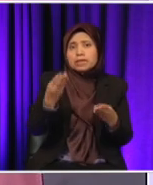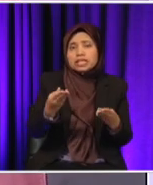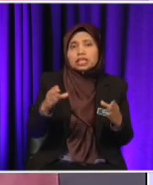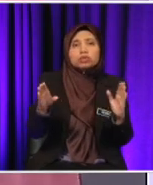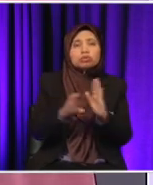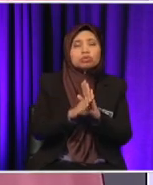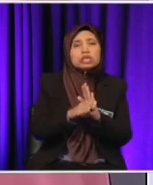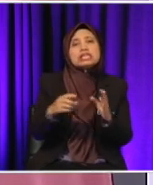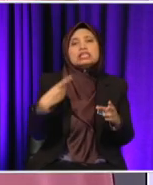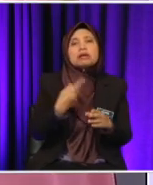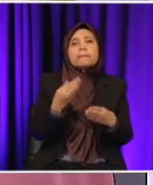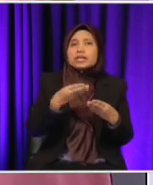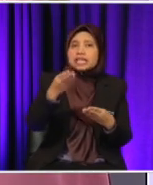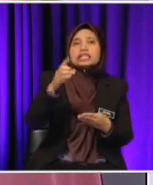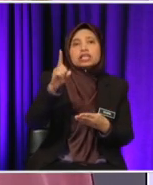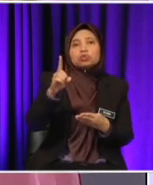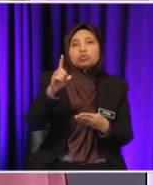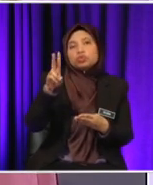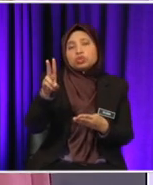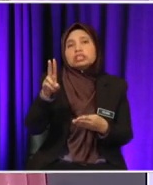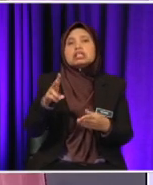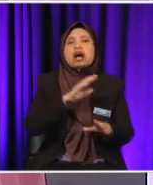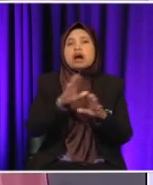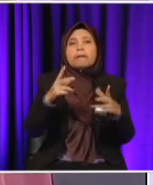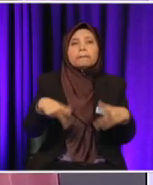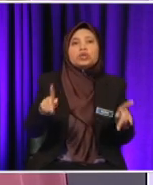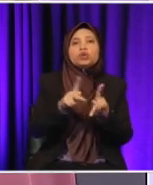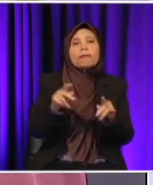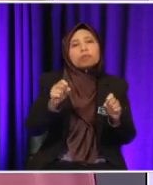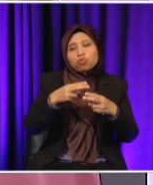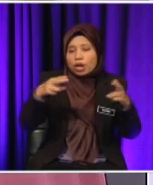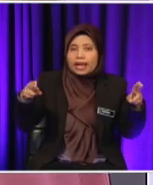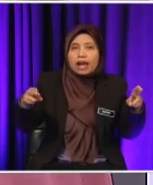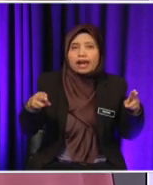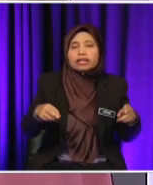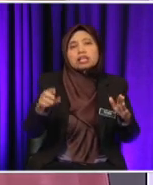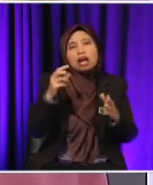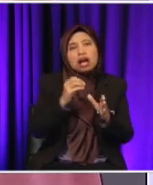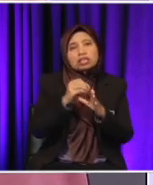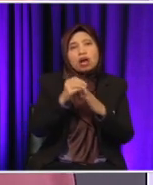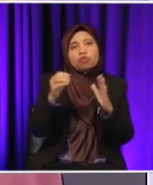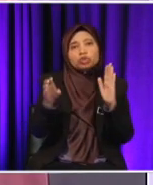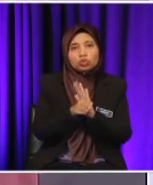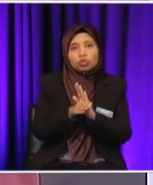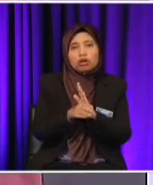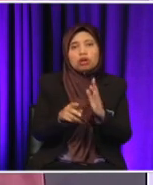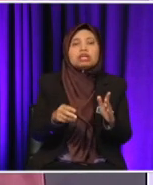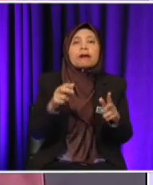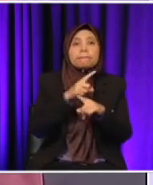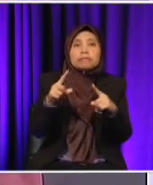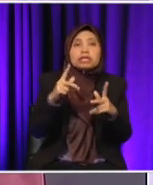berikan maka dipunwa berikan sajalah tanpa perlu ada Uraian atau contohnya Uraikan